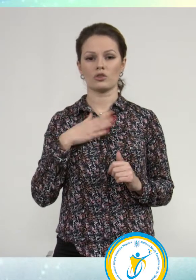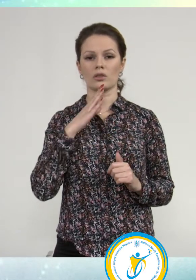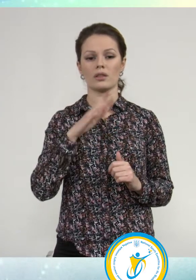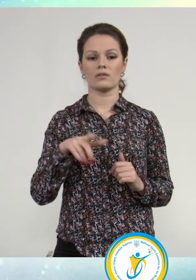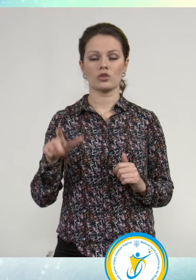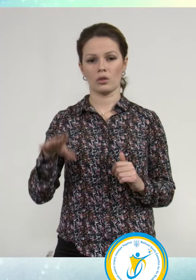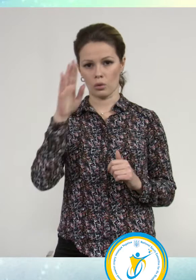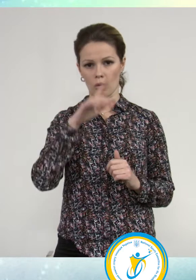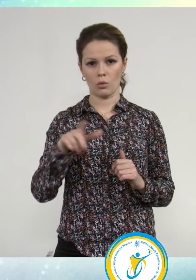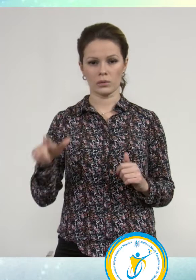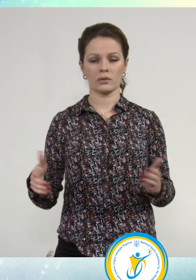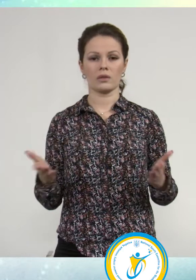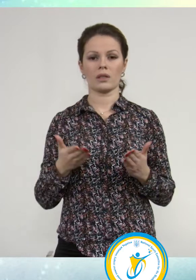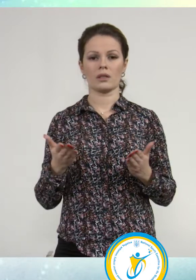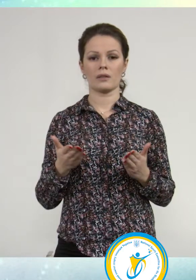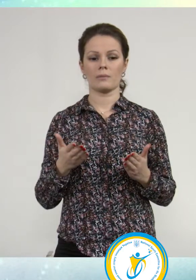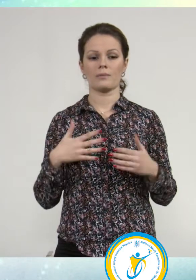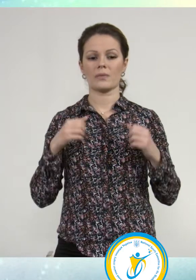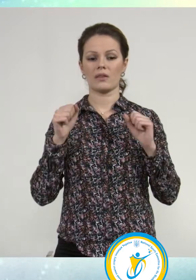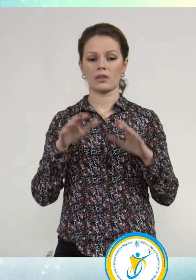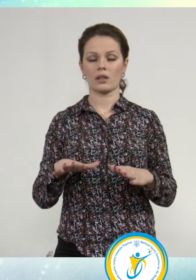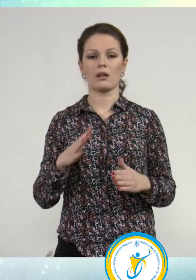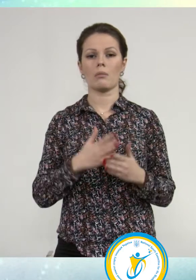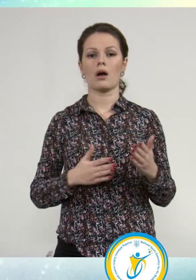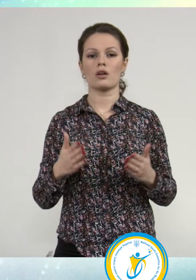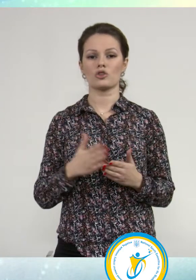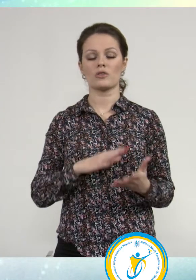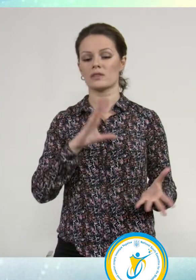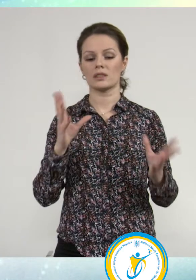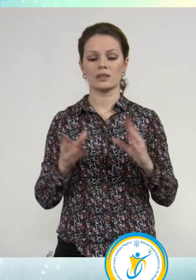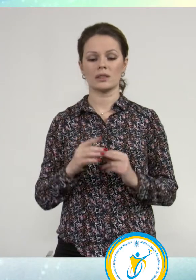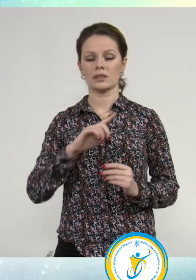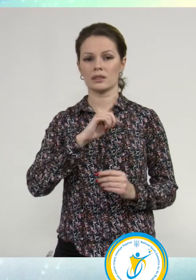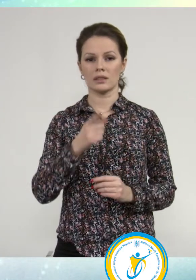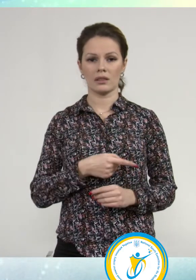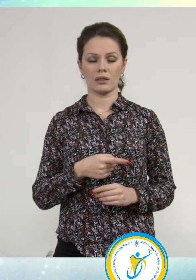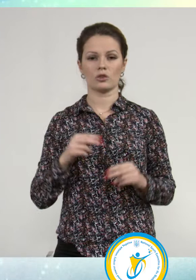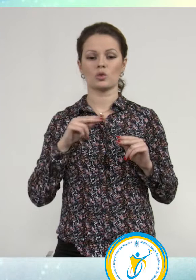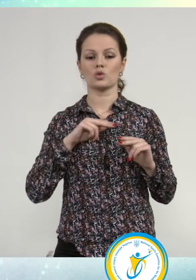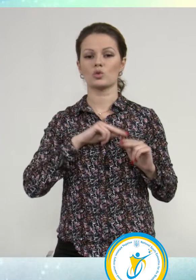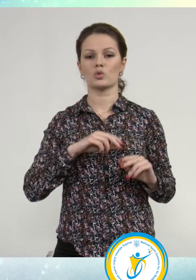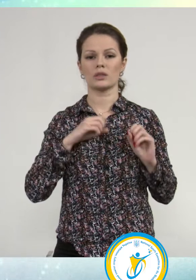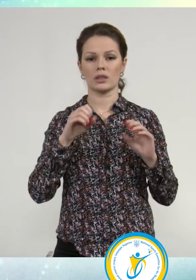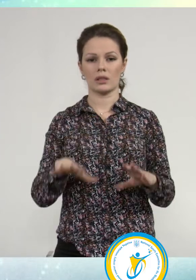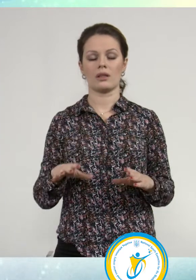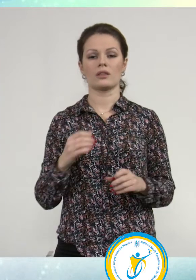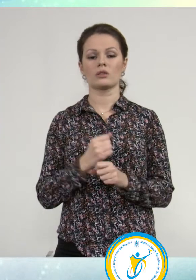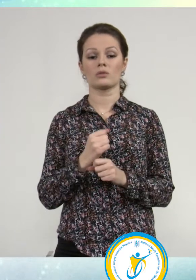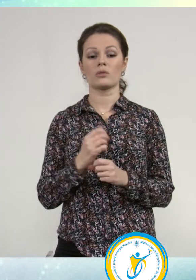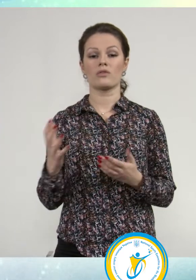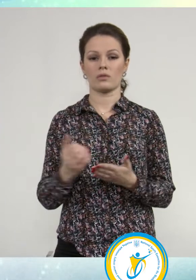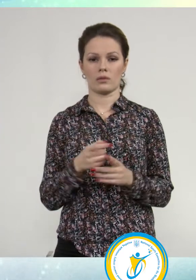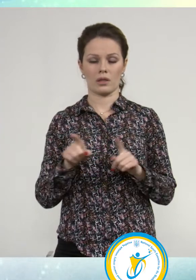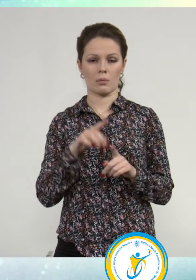які віддали, ну, майже всі сили і зусилля, діставшись так багато нагород. Ну і